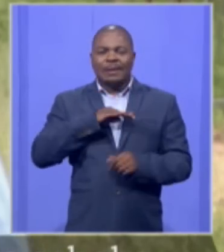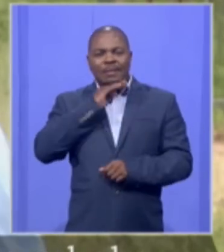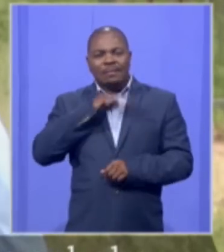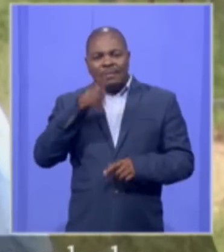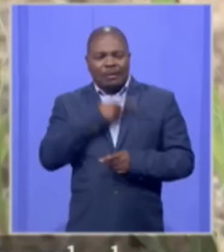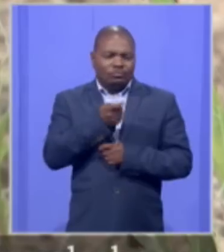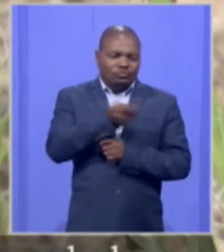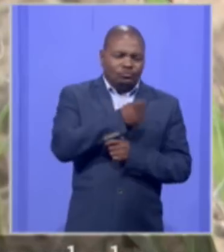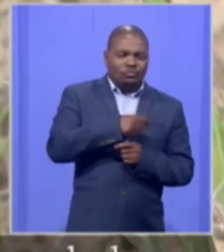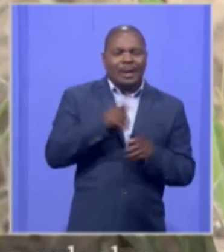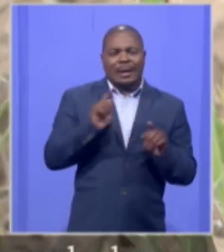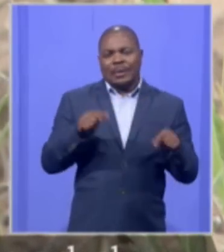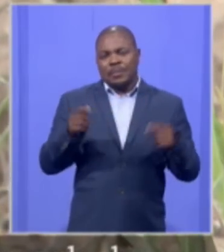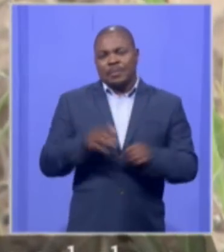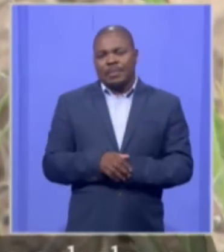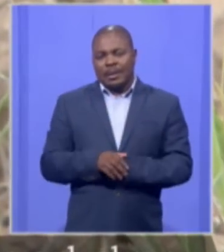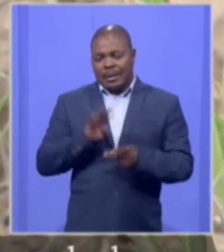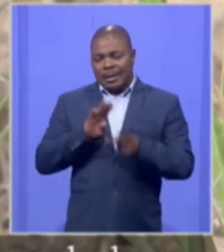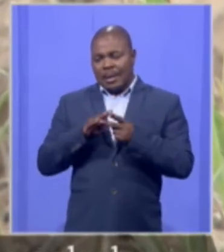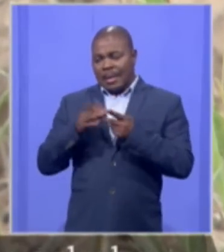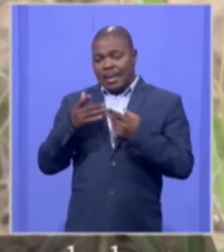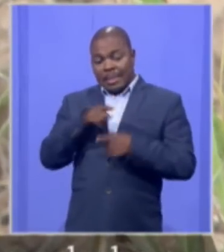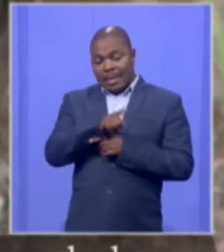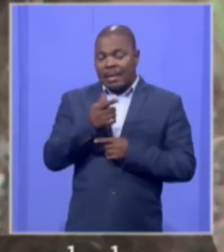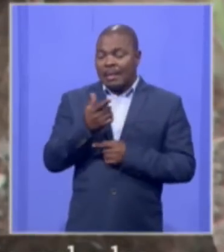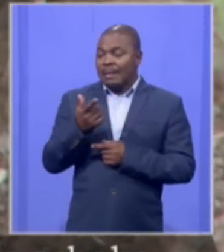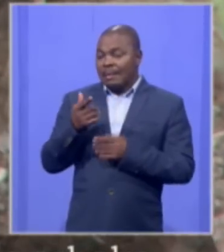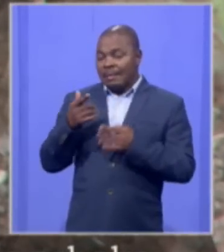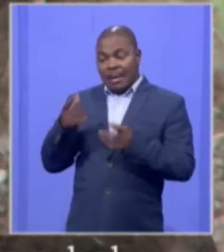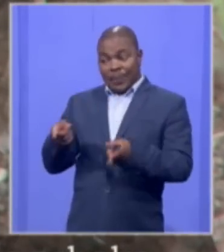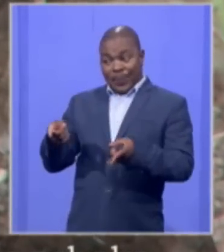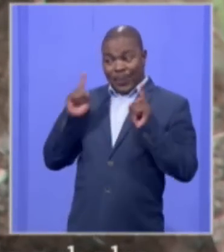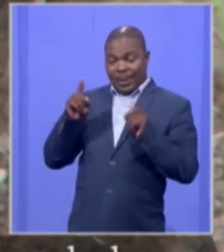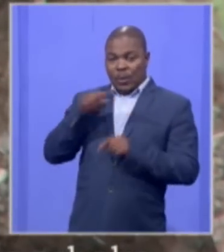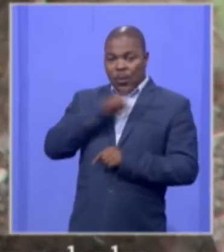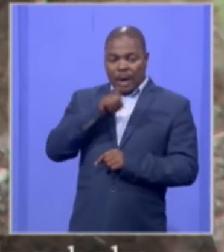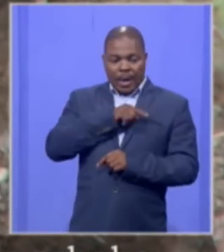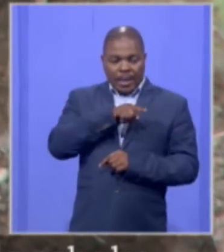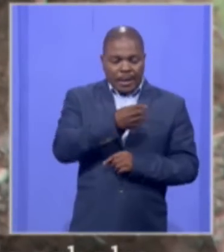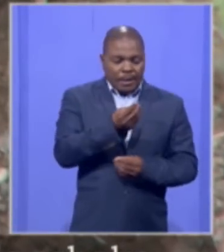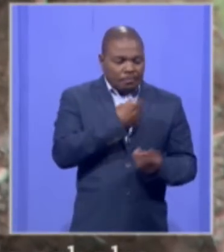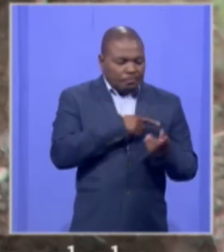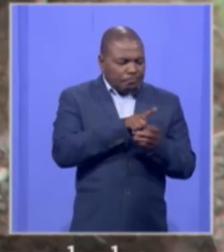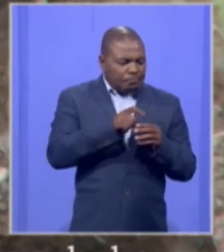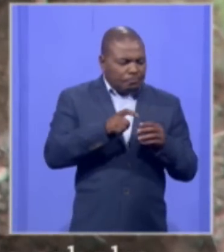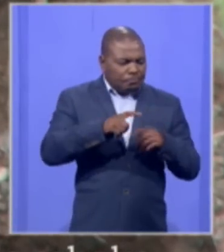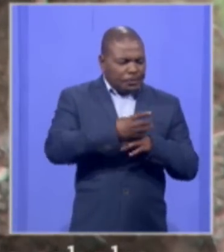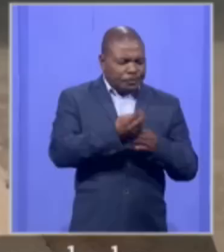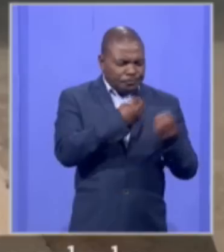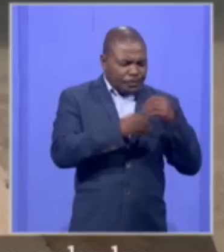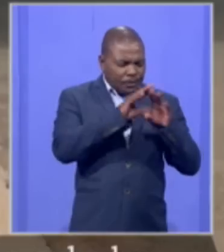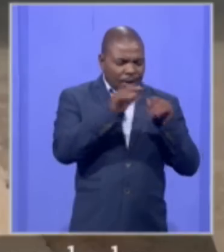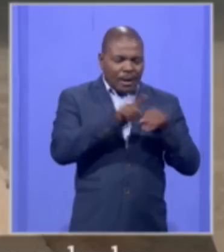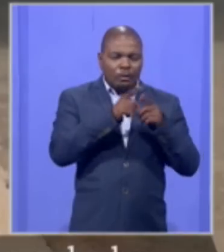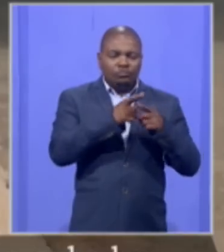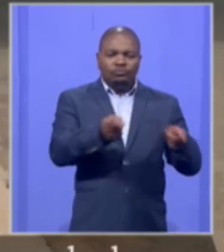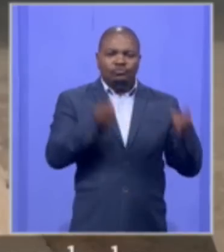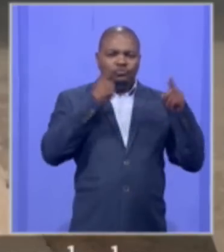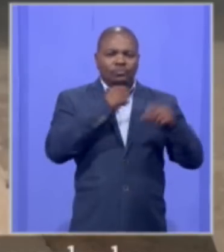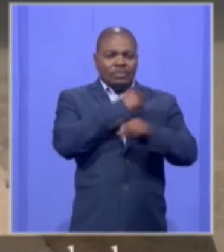reka meriana. E sita le tsona diphoofolo di kotsing hobane mono mo di jeleng teng di sia tšhefu e leng gore e kgona ho dula matsatsi